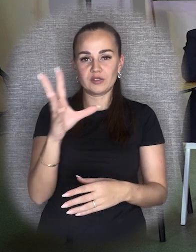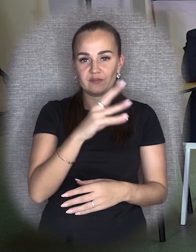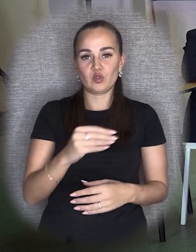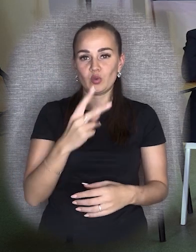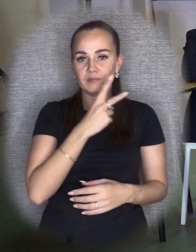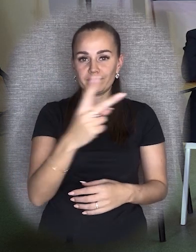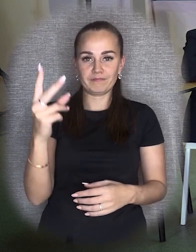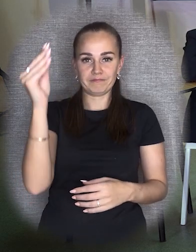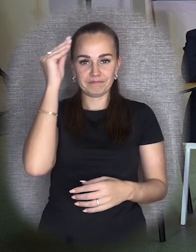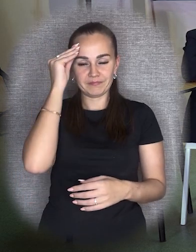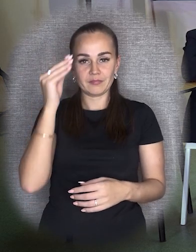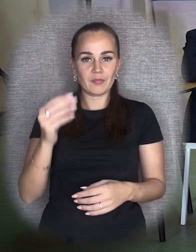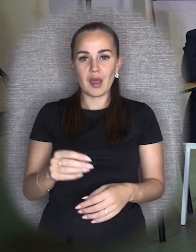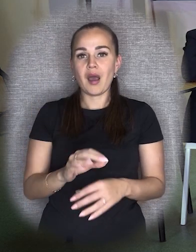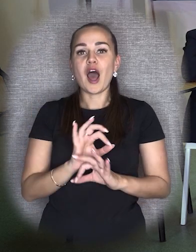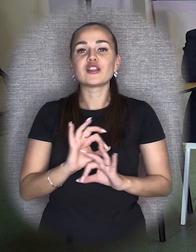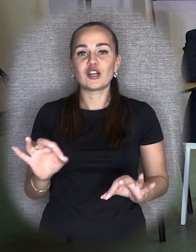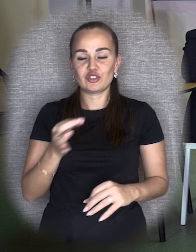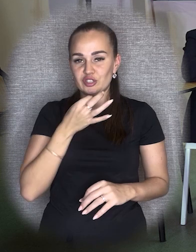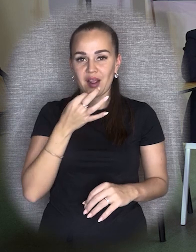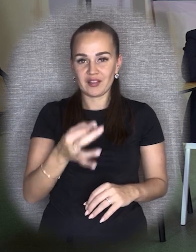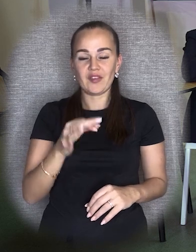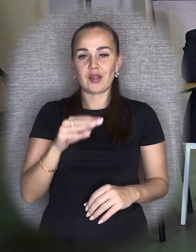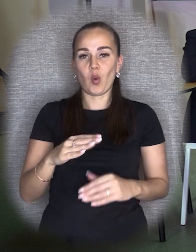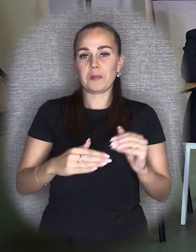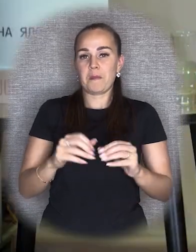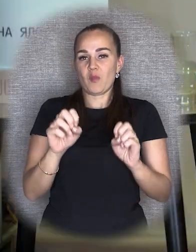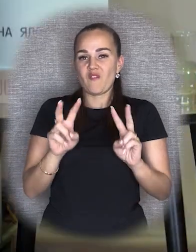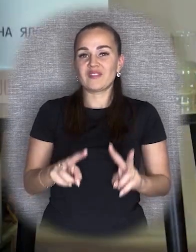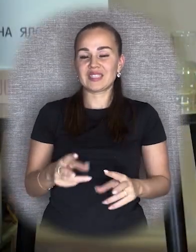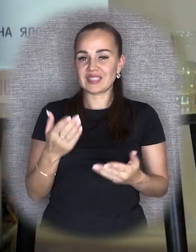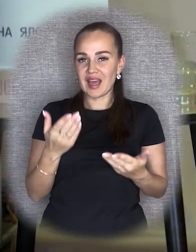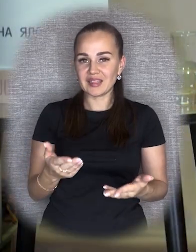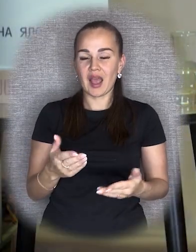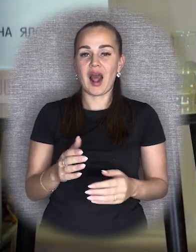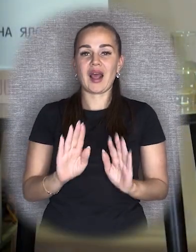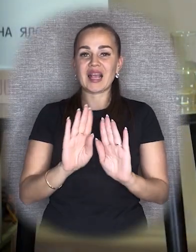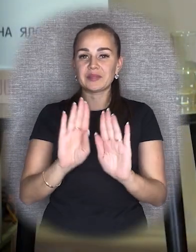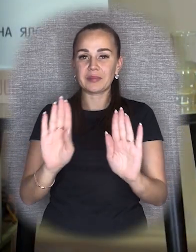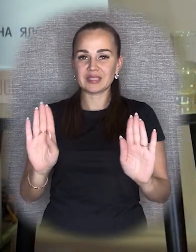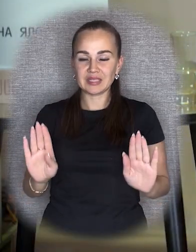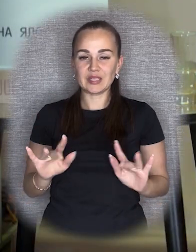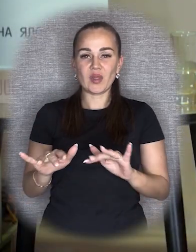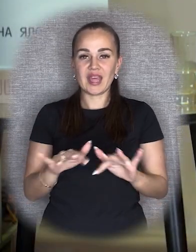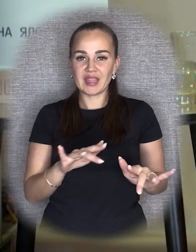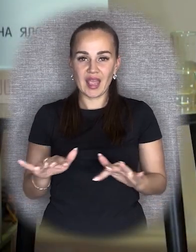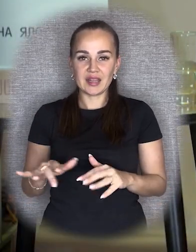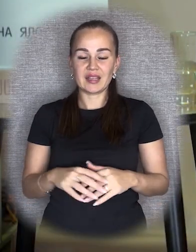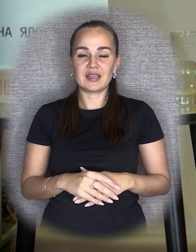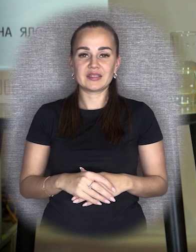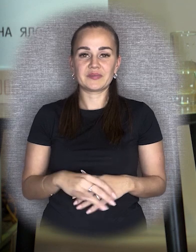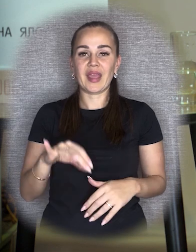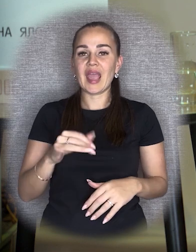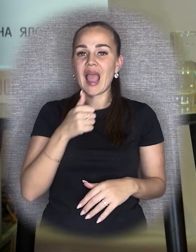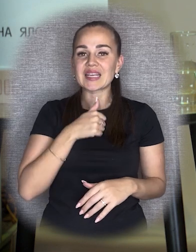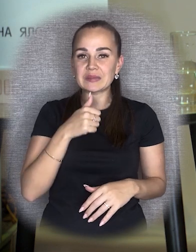Потрясающе емкий ответ от профессионала экспозиционной деятельности и